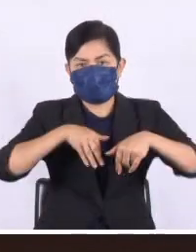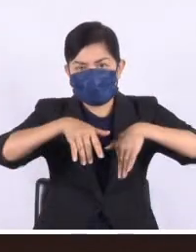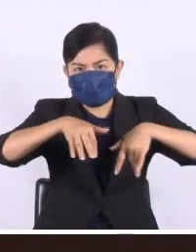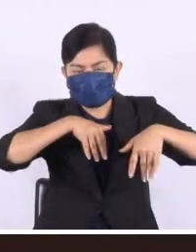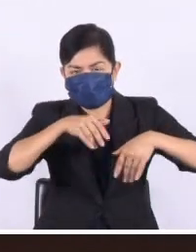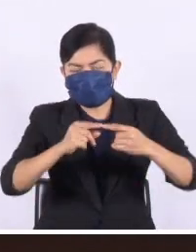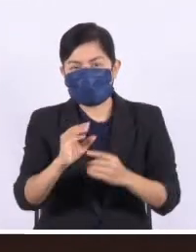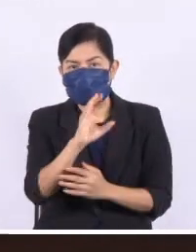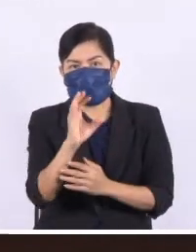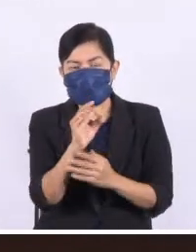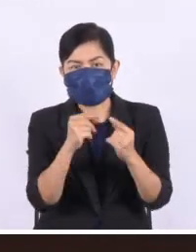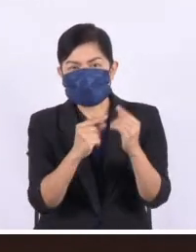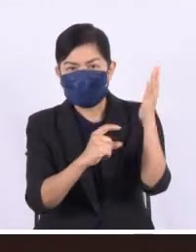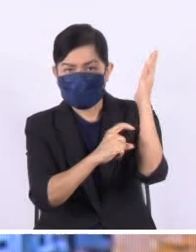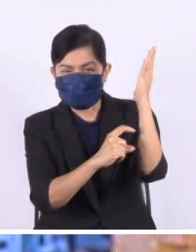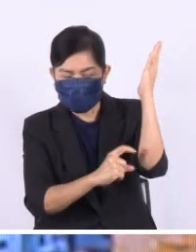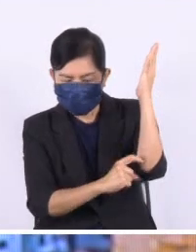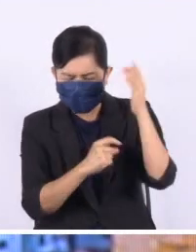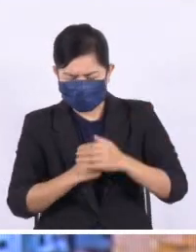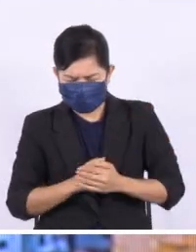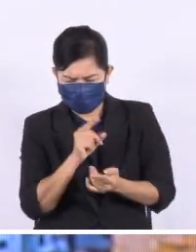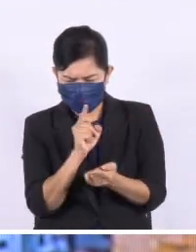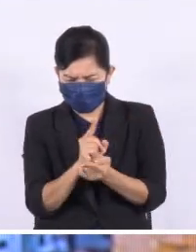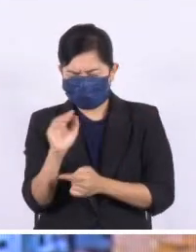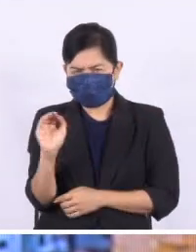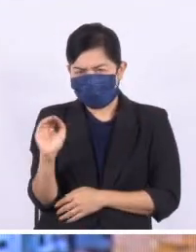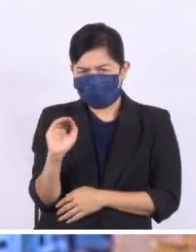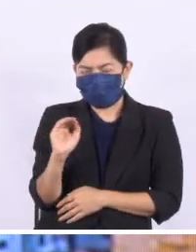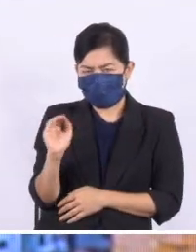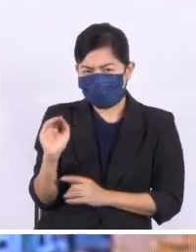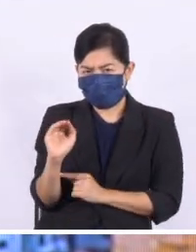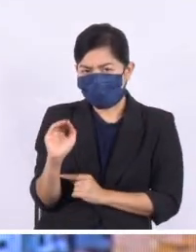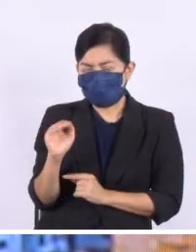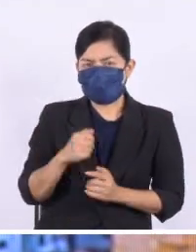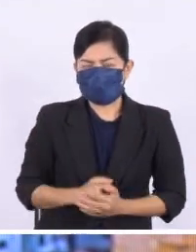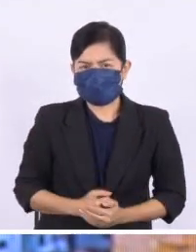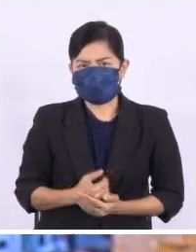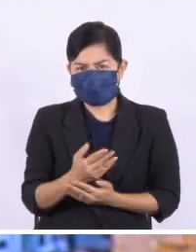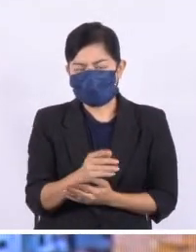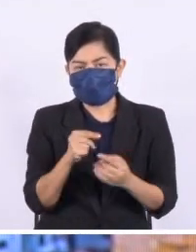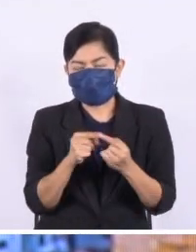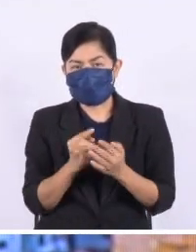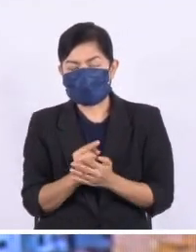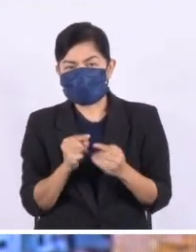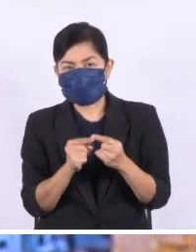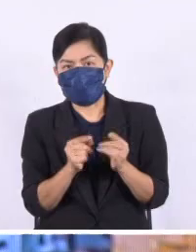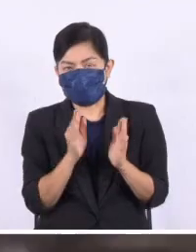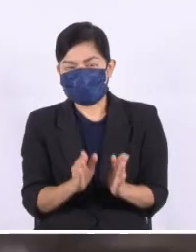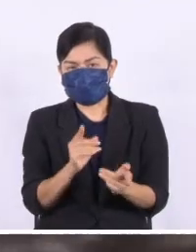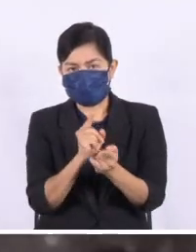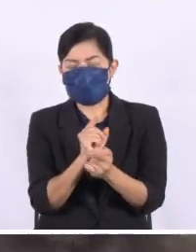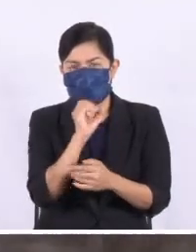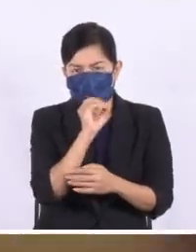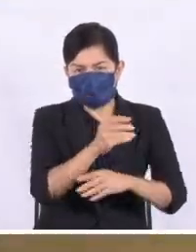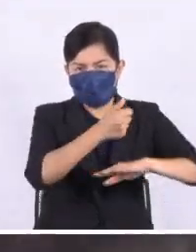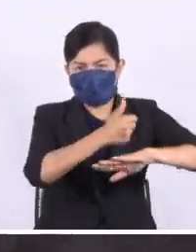จงอ่างน่าจะเป็นเพศเมียเป็นแม่ว่าอย่างนั้นจะนอนกกไข่อยู่เขาก็เลยมาบอกผู้ใหญ่บ้านเพราะว่าเขาเชื่อว่า